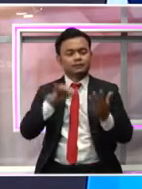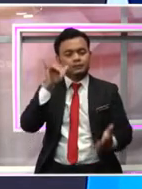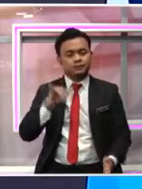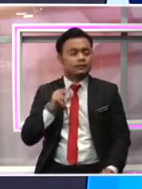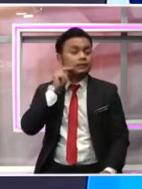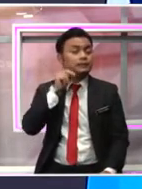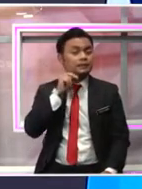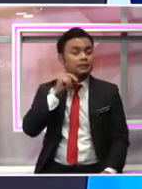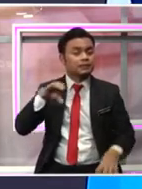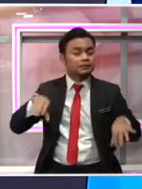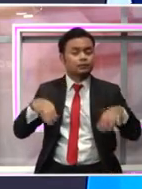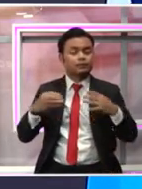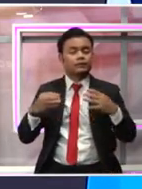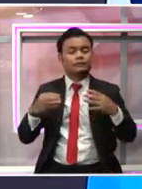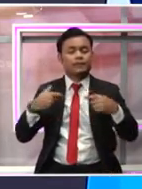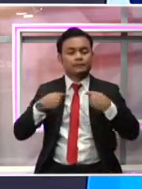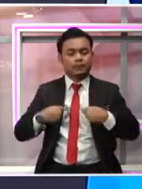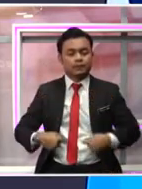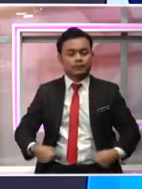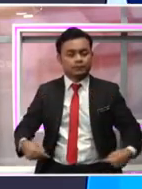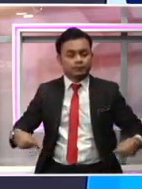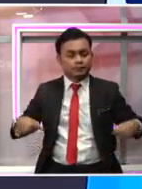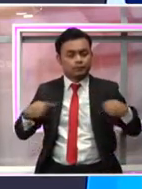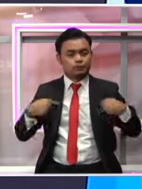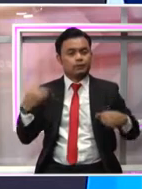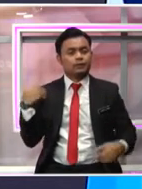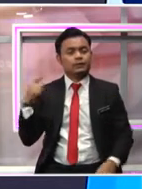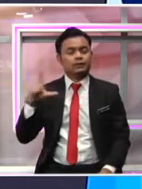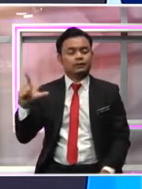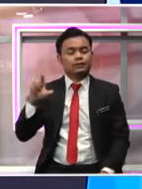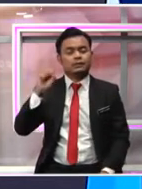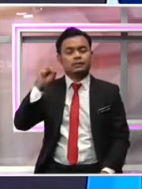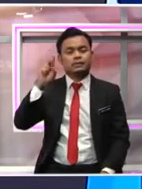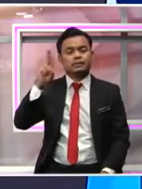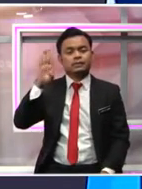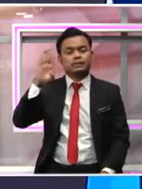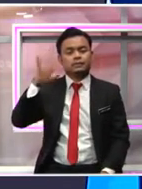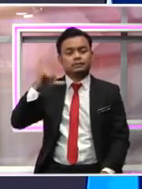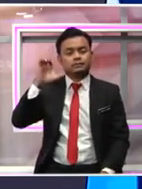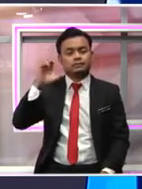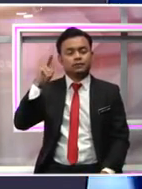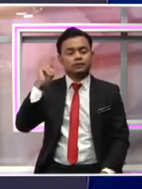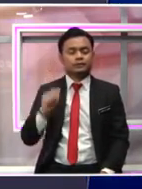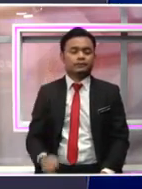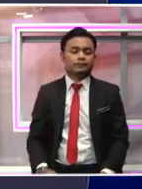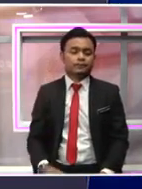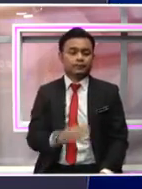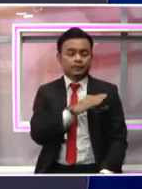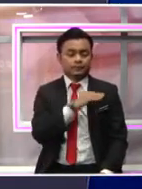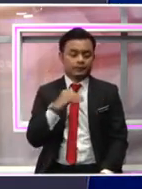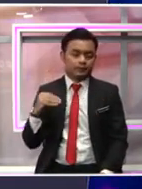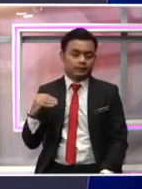baik dan untuk pen biru ngapain biru khas predikatnya